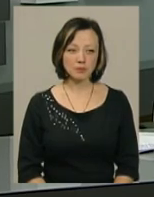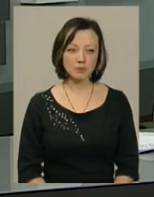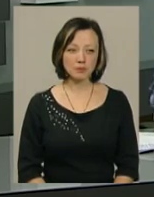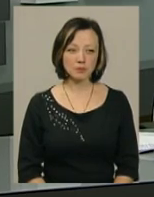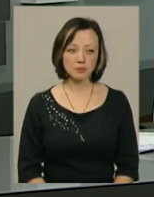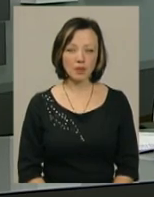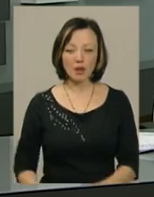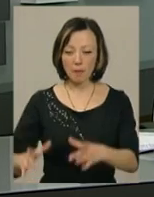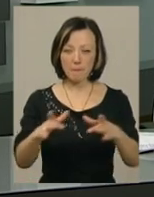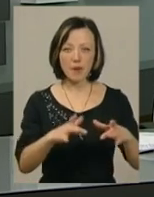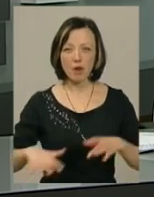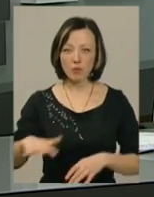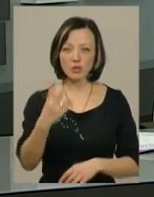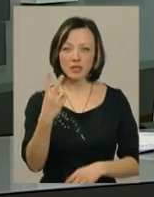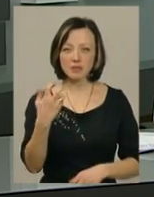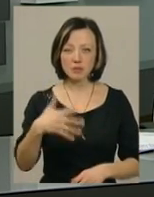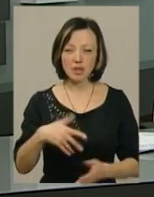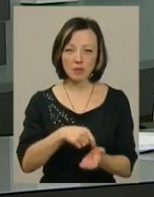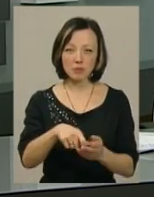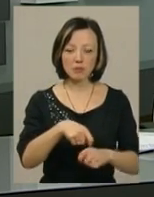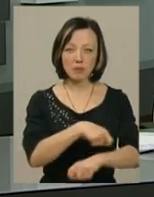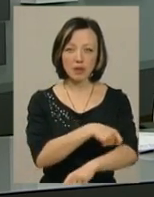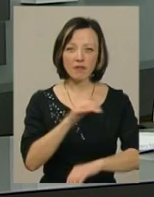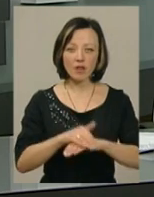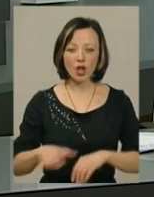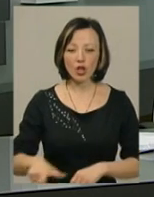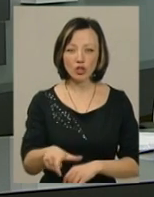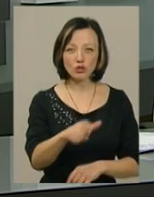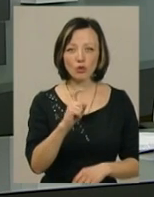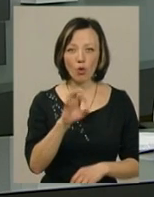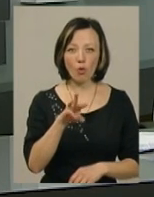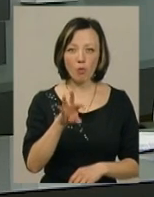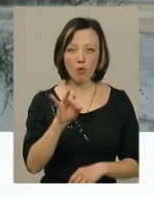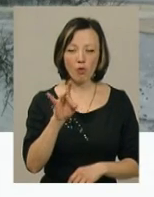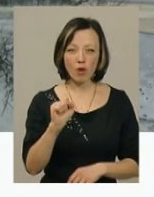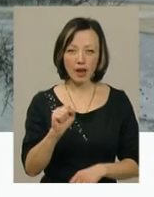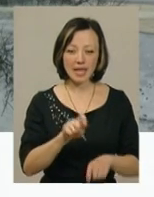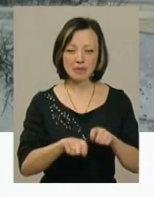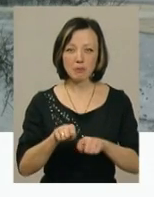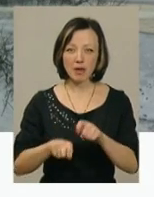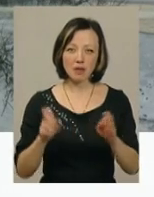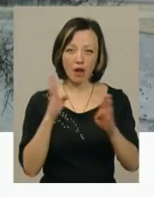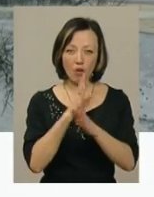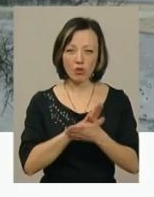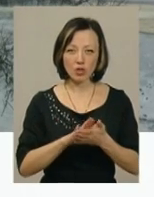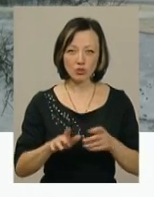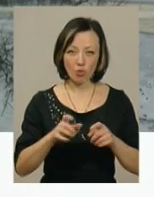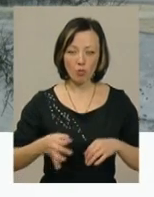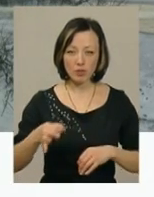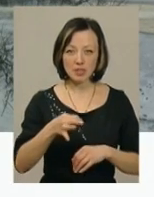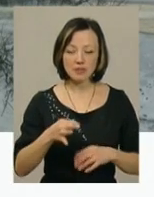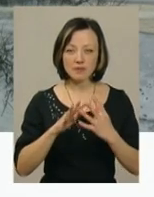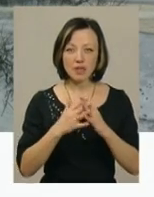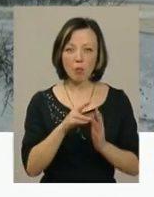Пляму площею майже 250 квадратних метрів виявили на річці Хомора інспектори Державної екологічної інспекції краю. Це сталося у